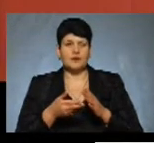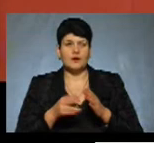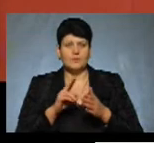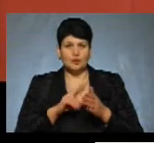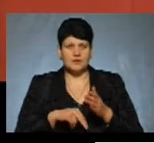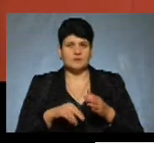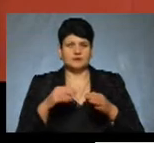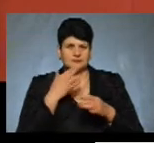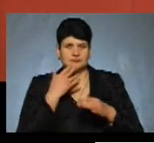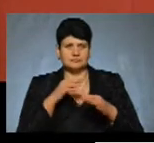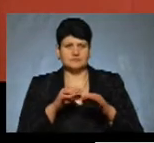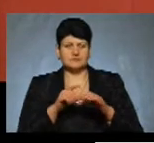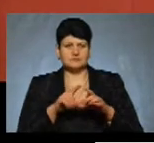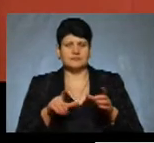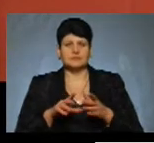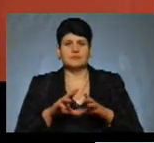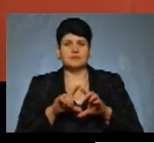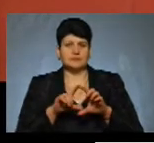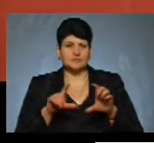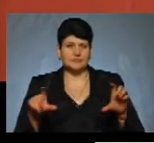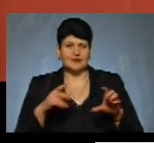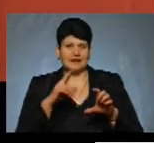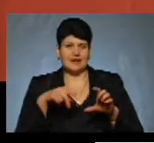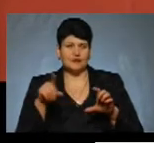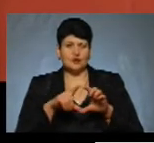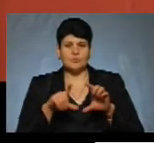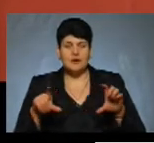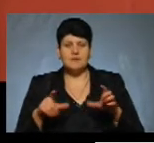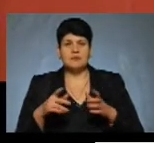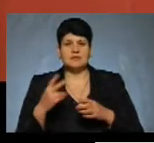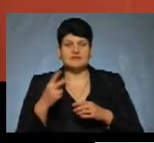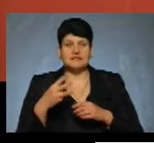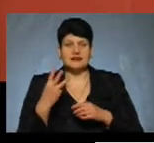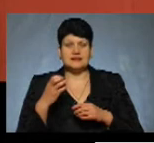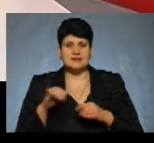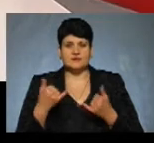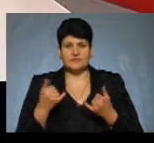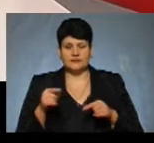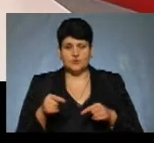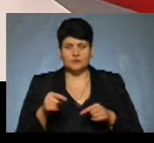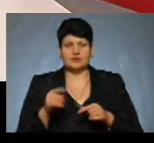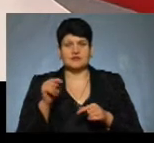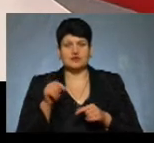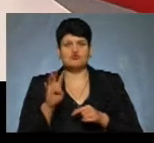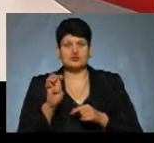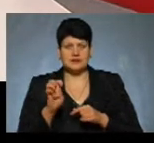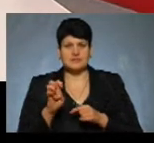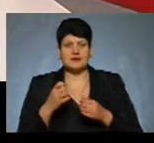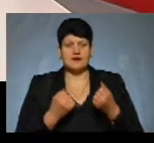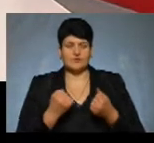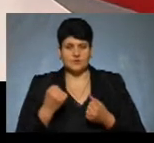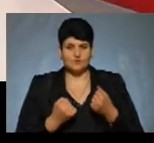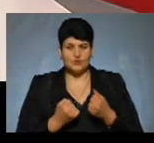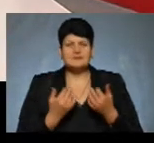На Тернопільщині для порівняння станом на сьогодні, 23 січня, розмитнили 1400 таких автівок. Пане Тарасе,